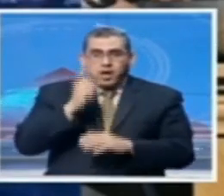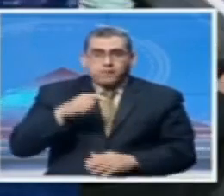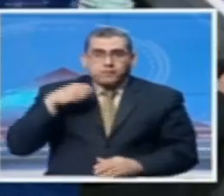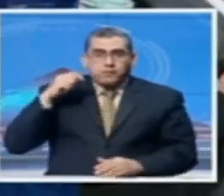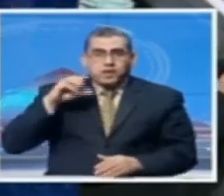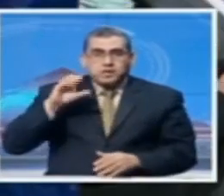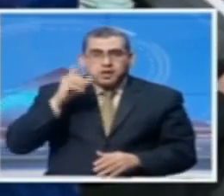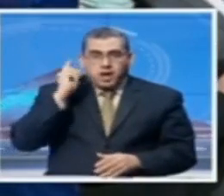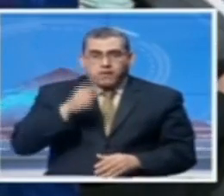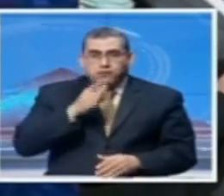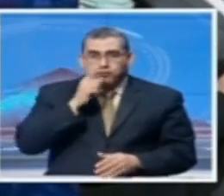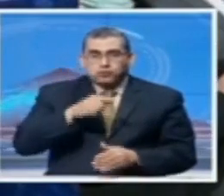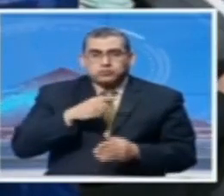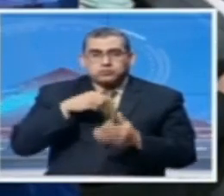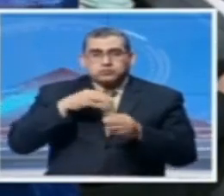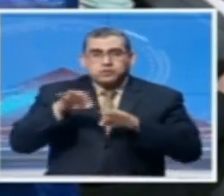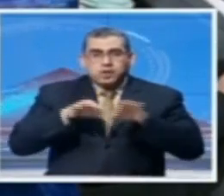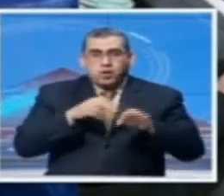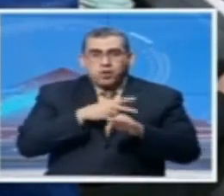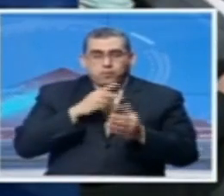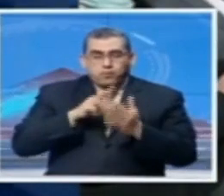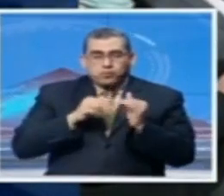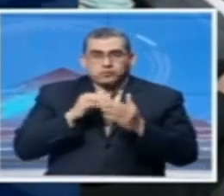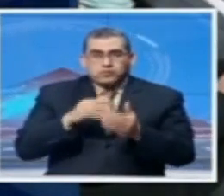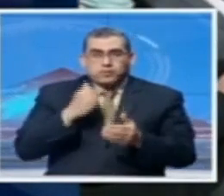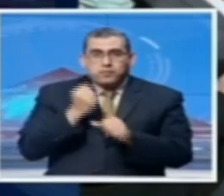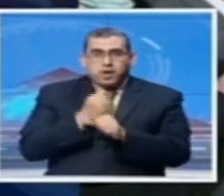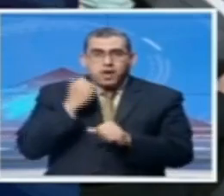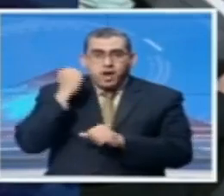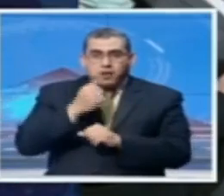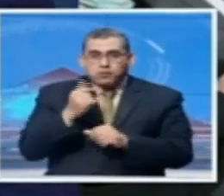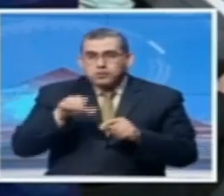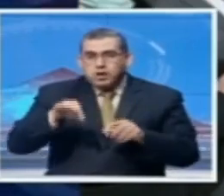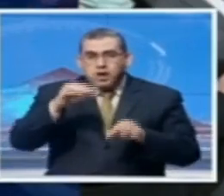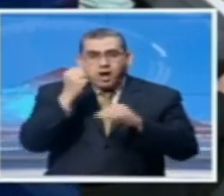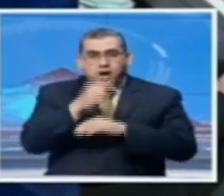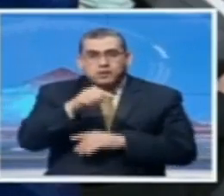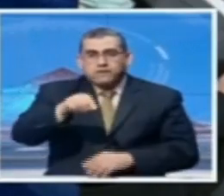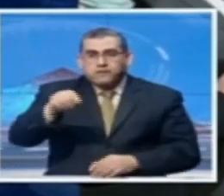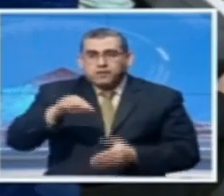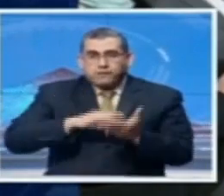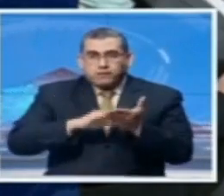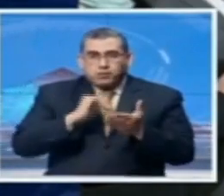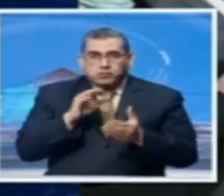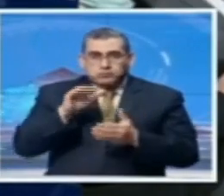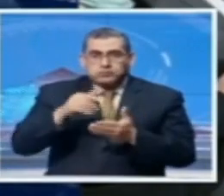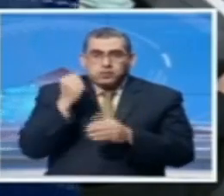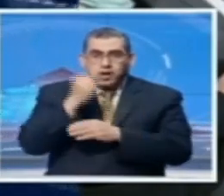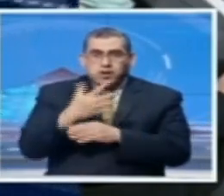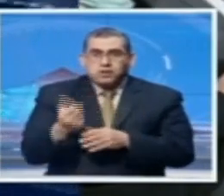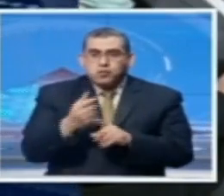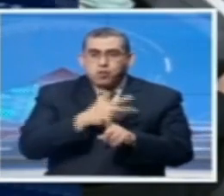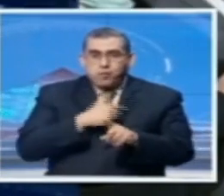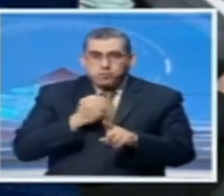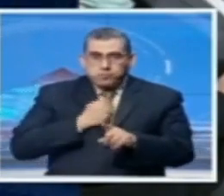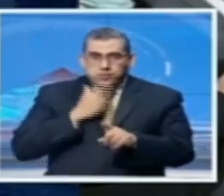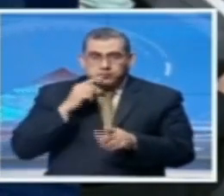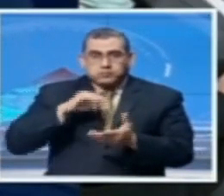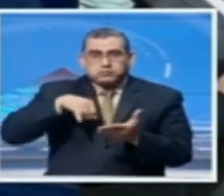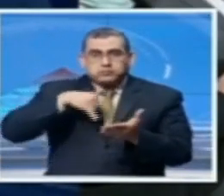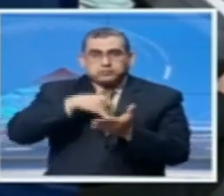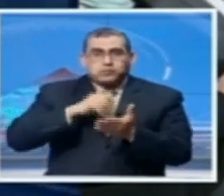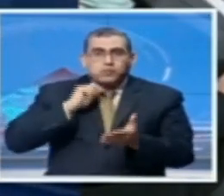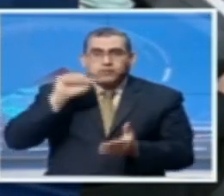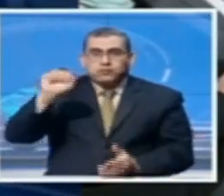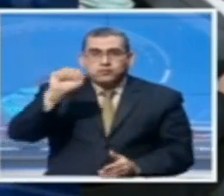القيادة السياسية للحكومة المصرية بالاستغلال الأمثل للأراضي الفضاء المملوكة للدولة في